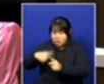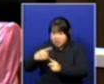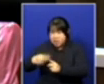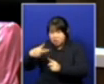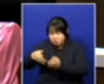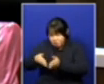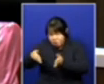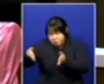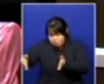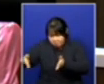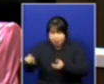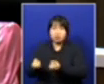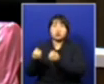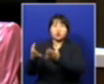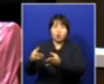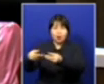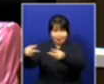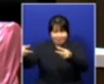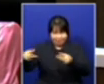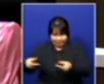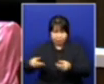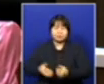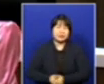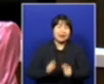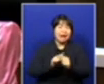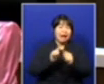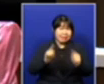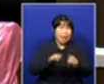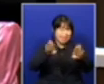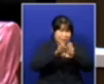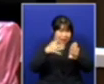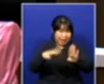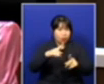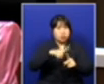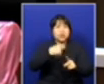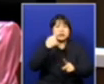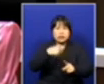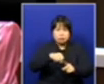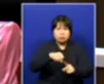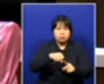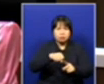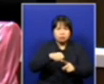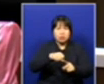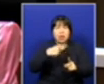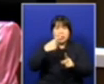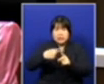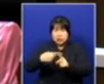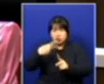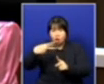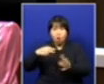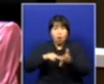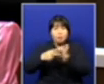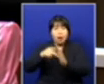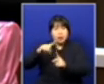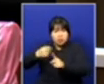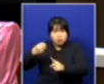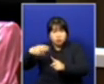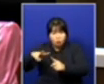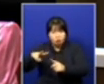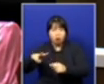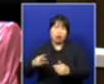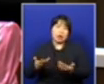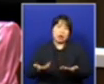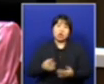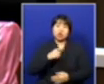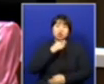ยังปราณีว่าให้รายงานต่อสภาแต่ปิดปีงบประมาณคือตุลาคมครับภายใน2เดือนก็คือสิ้นธันวาครับถ้าเป็นภา